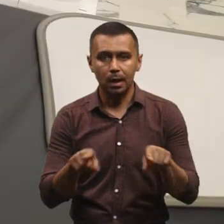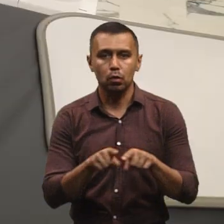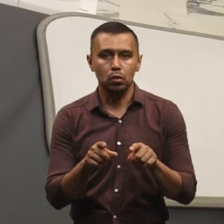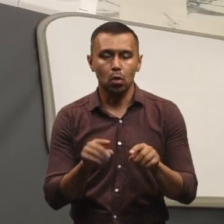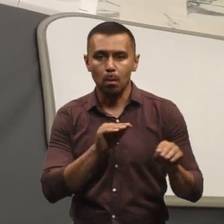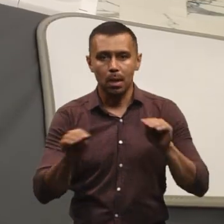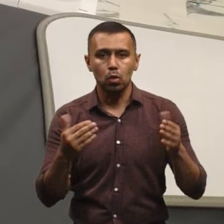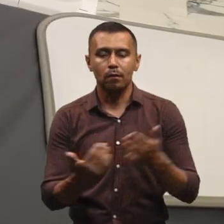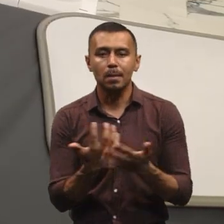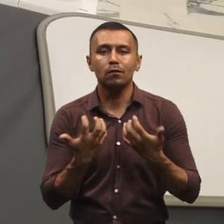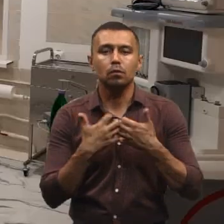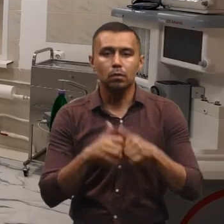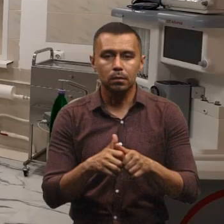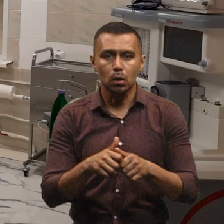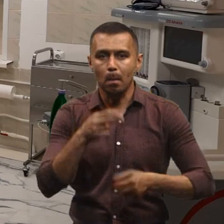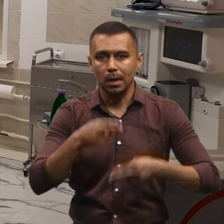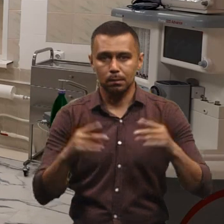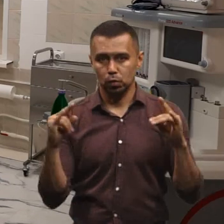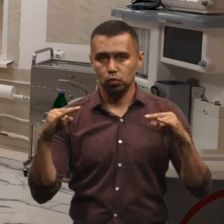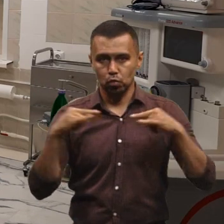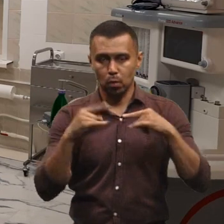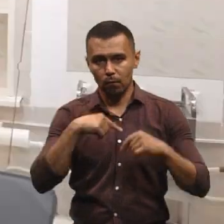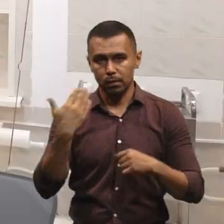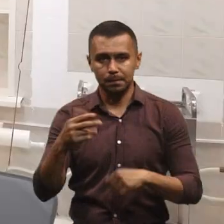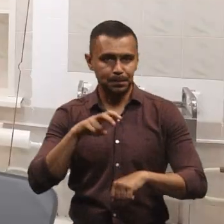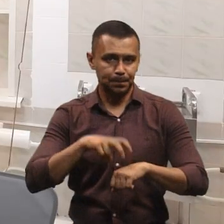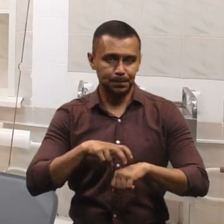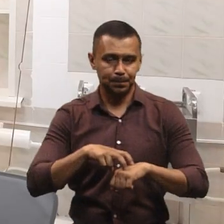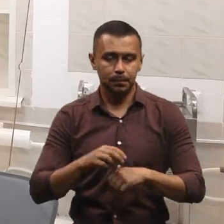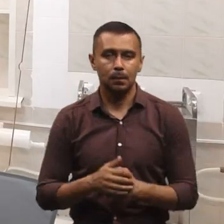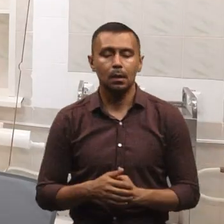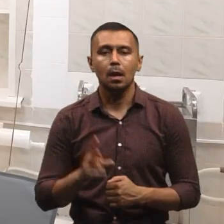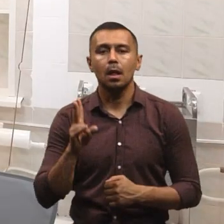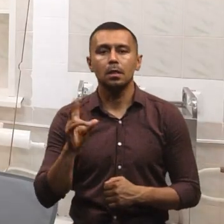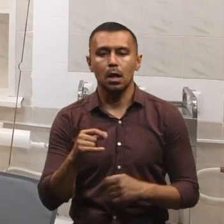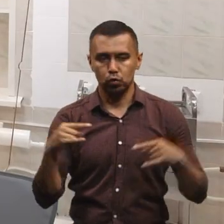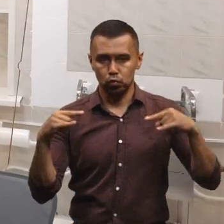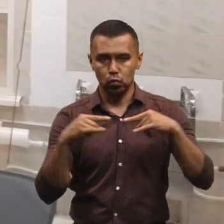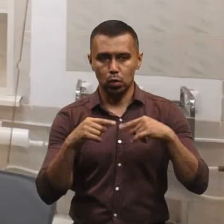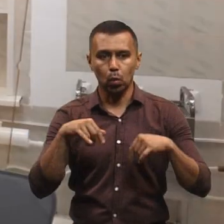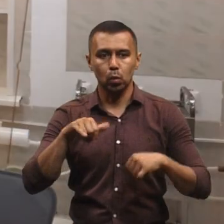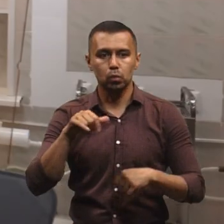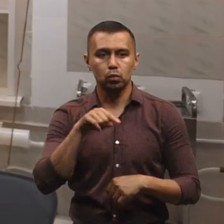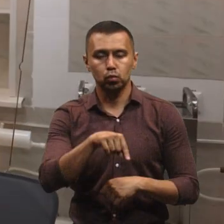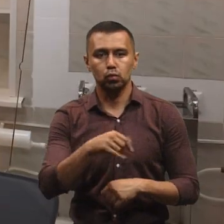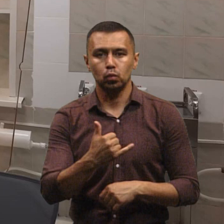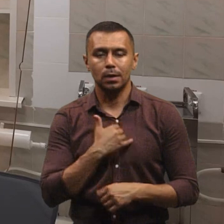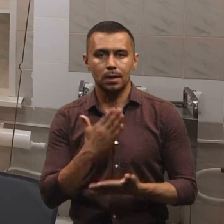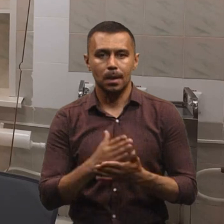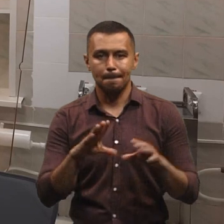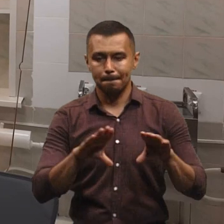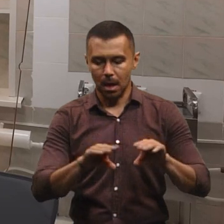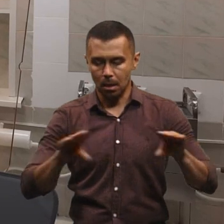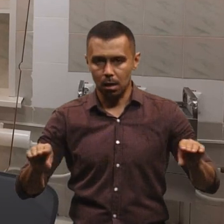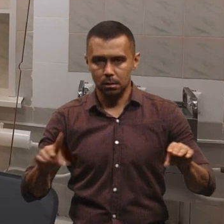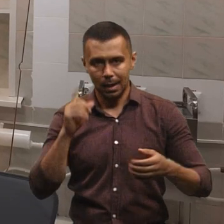обладнаний новим автоматизованим операційним столом каже Олександр Коломієць на столі тут в нас є матрац